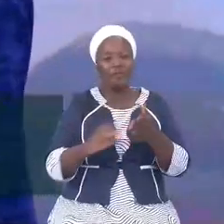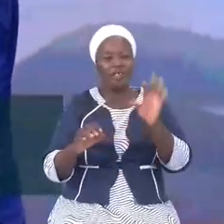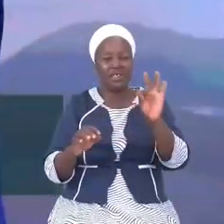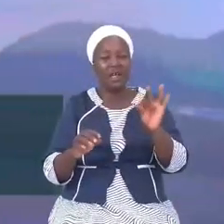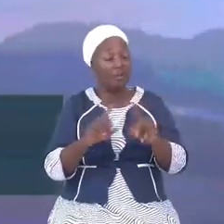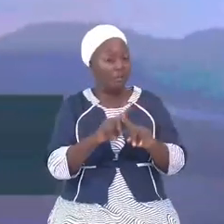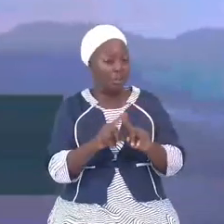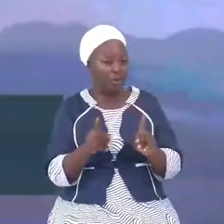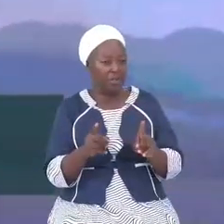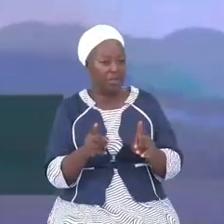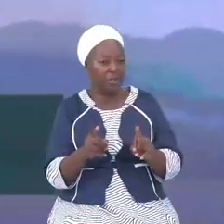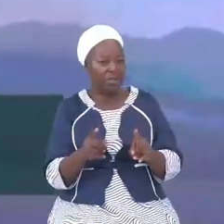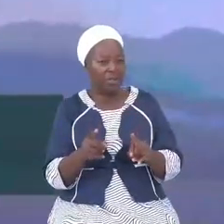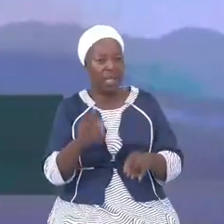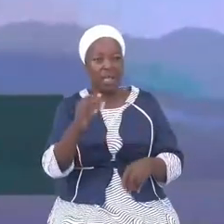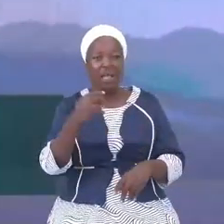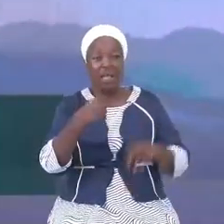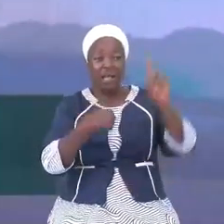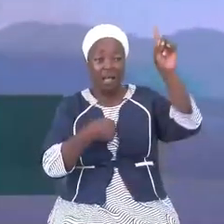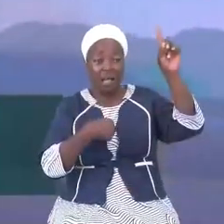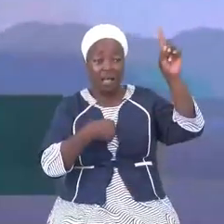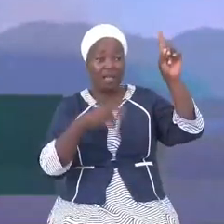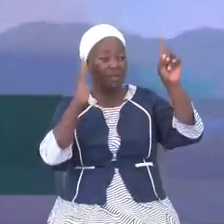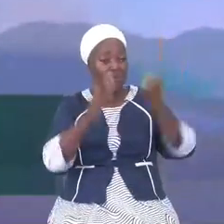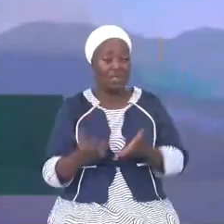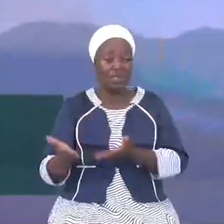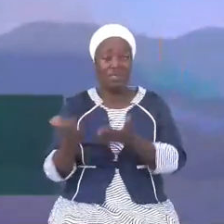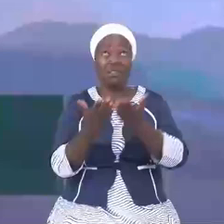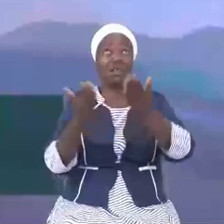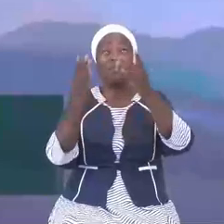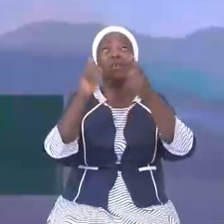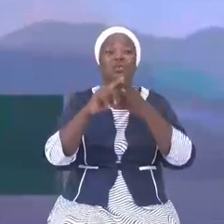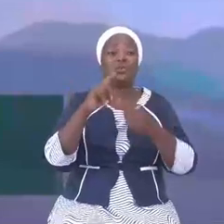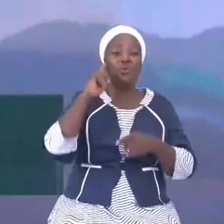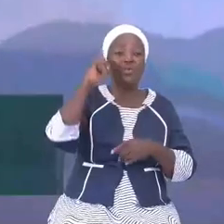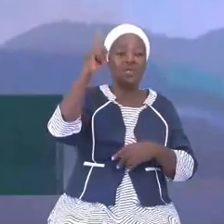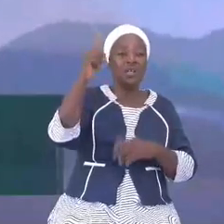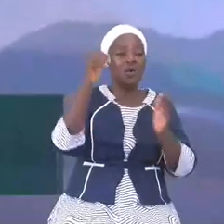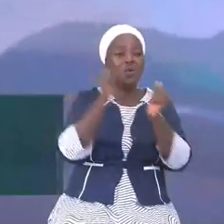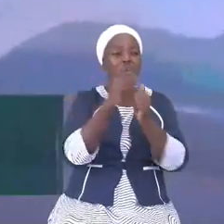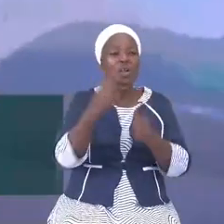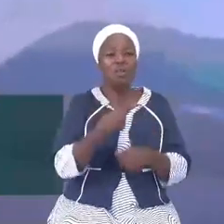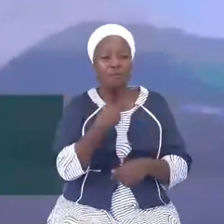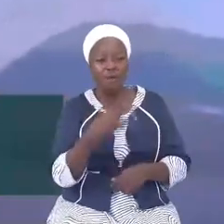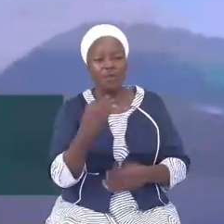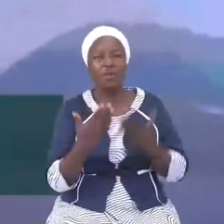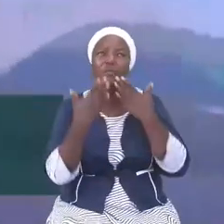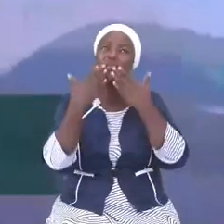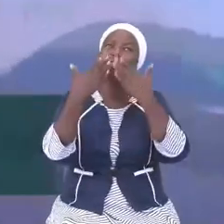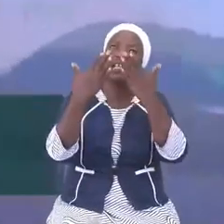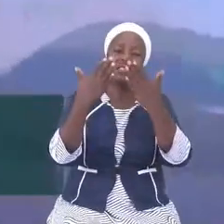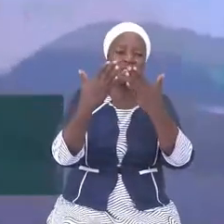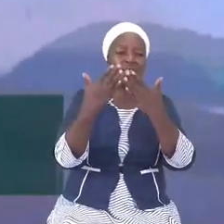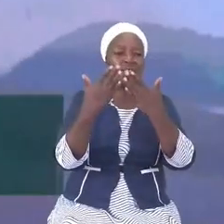moi, je t'offrirai des sacrifices avec un cri d'action de grâce. J'accomplirai